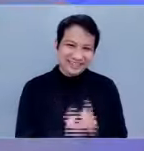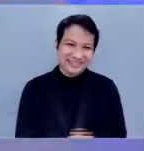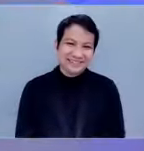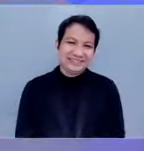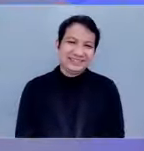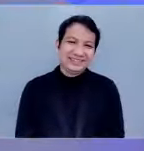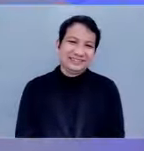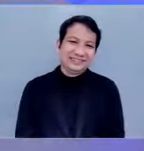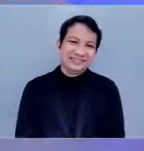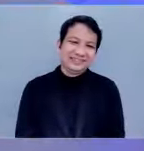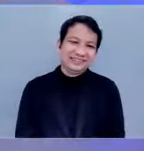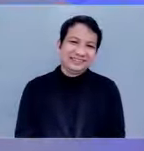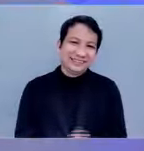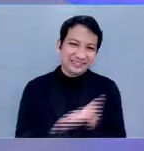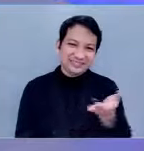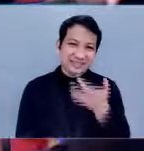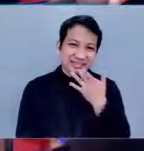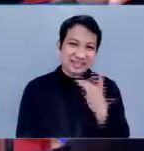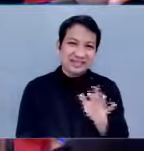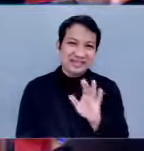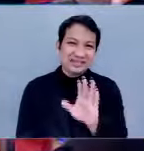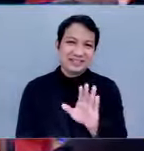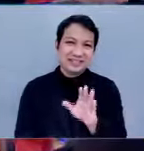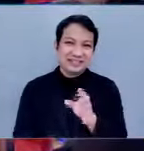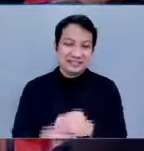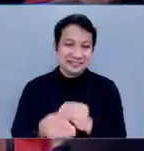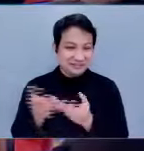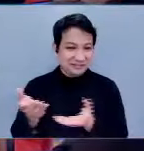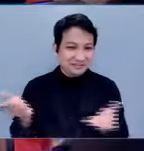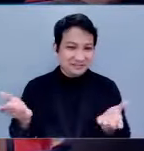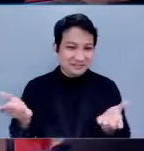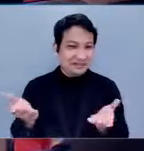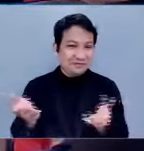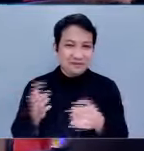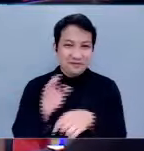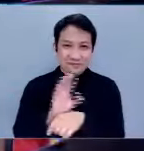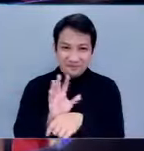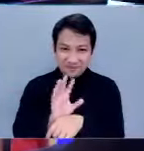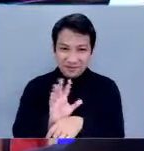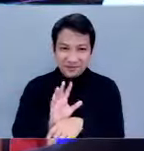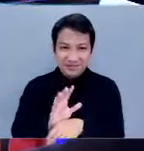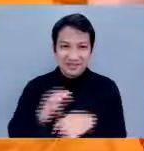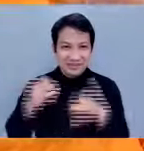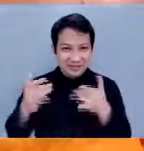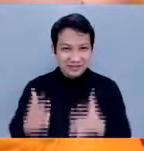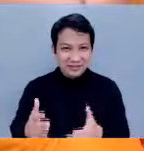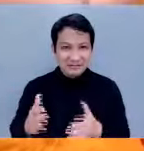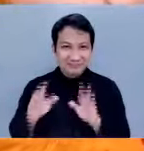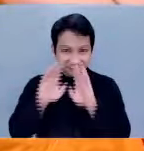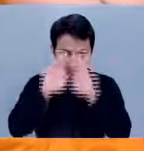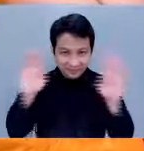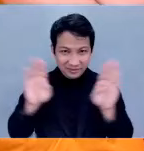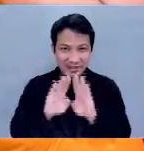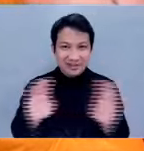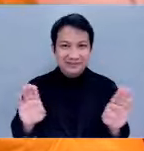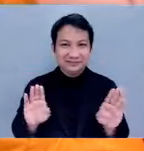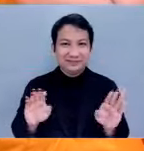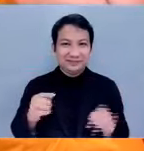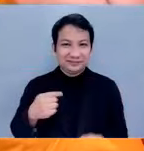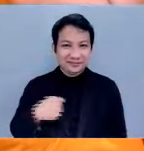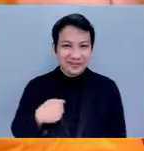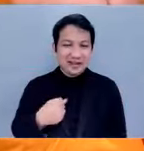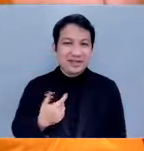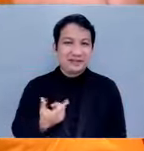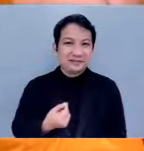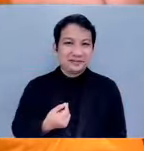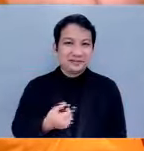Siguro, pinaka-paborito ko, kasi I know that this is a movie of gamers and we're opening their minds. Pero ako talaga, bilang